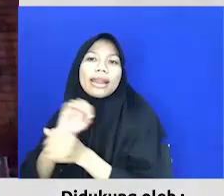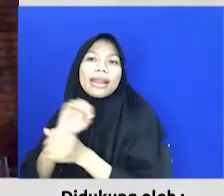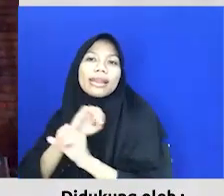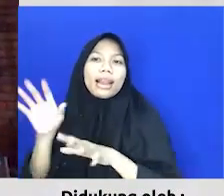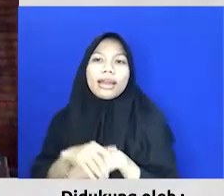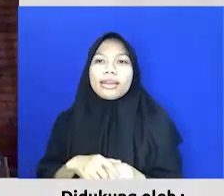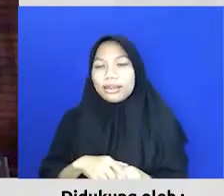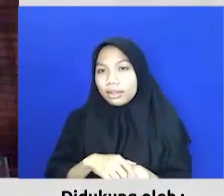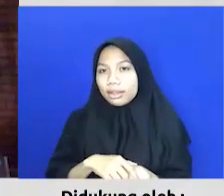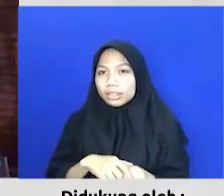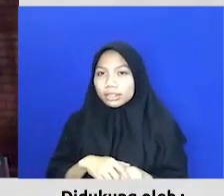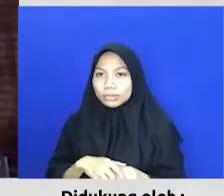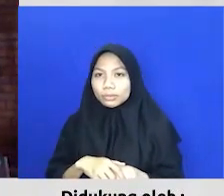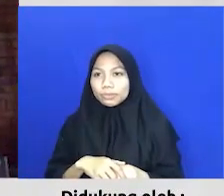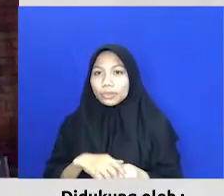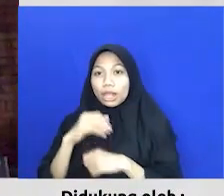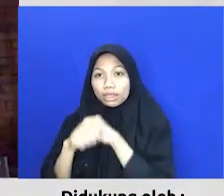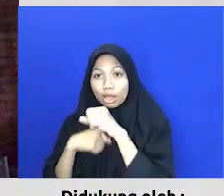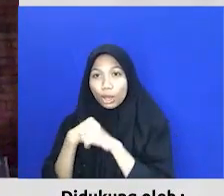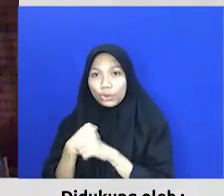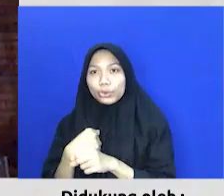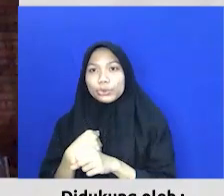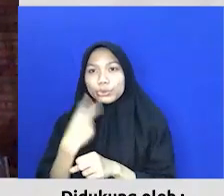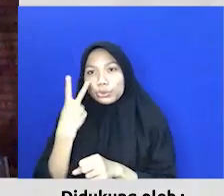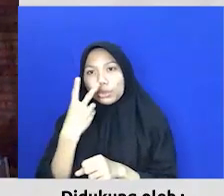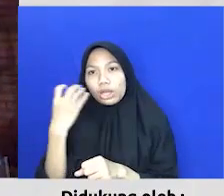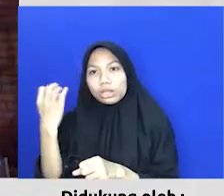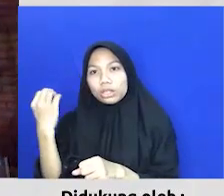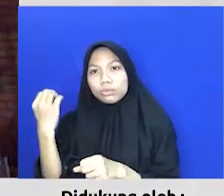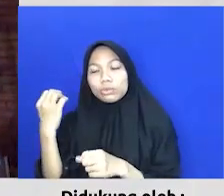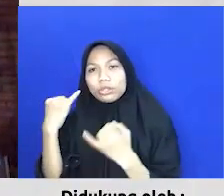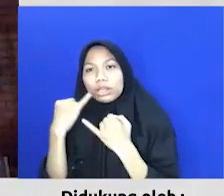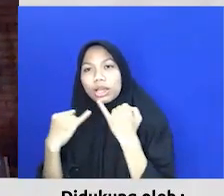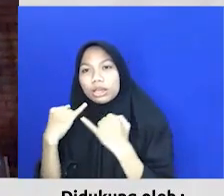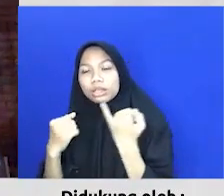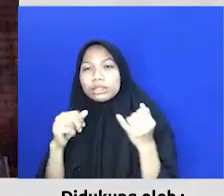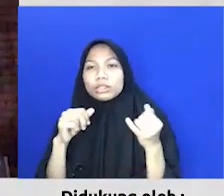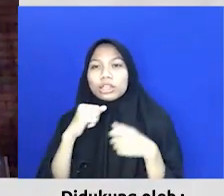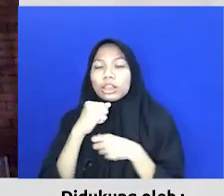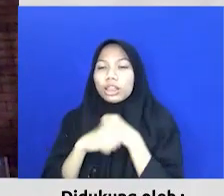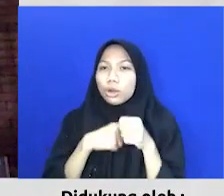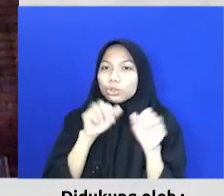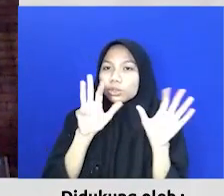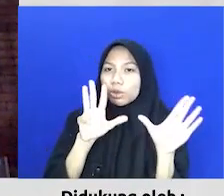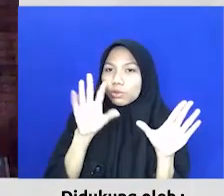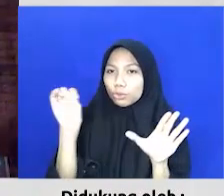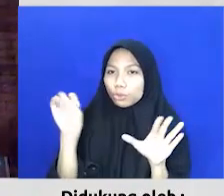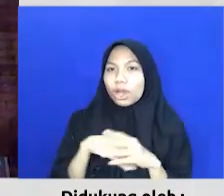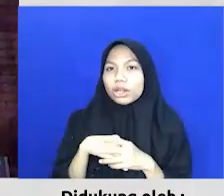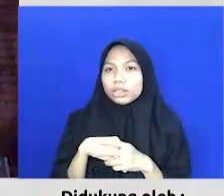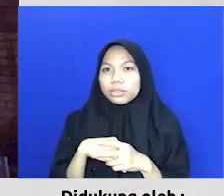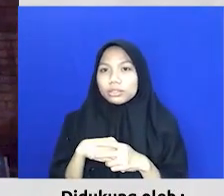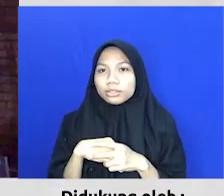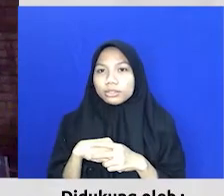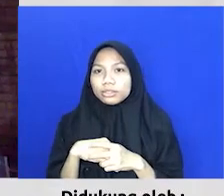juga gerakan-gerakan pemberdayaan melalui film dokumenter. Karya yang